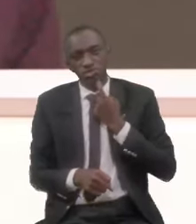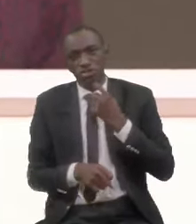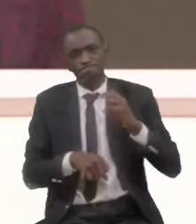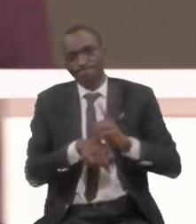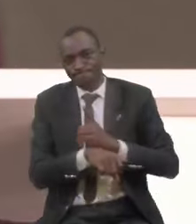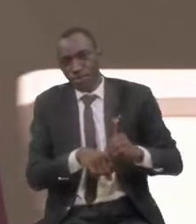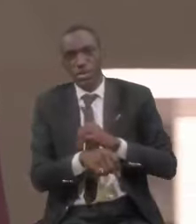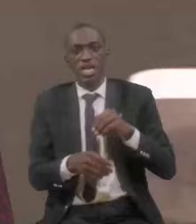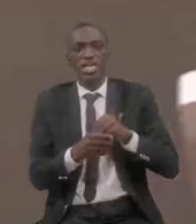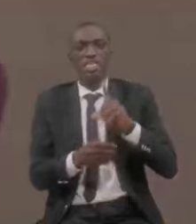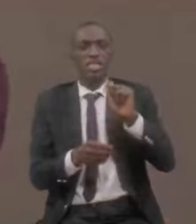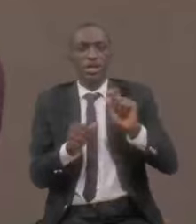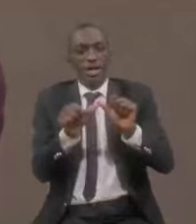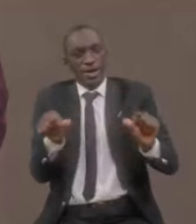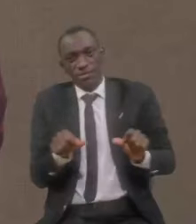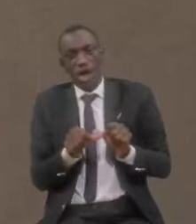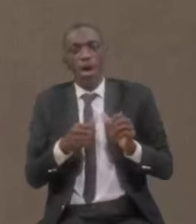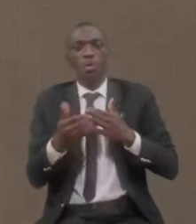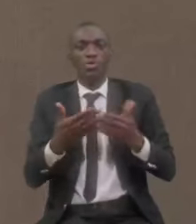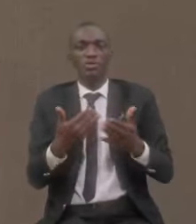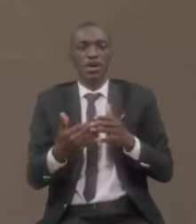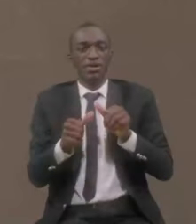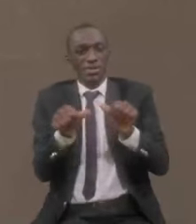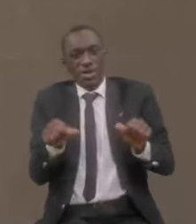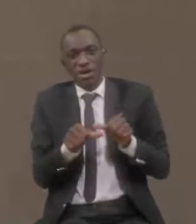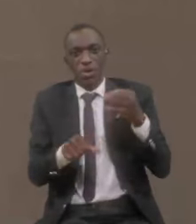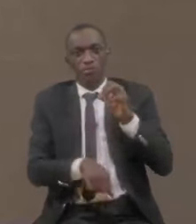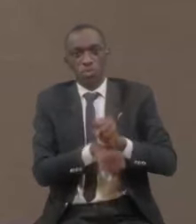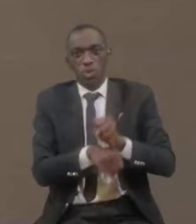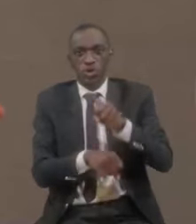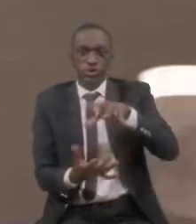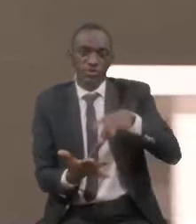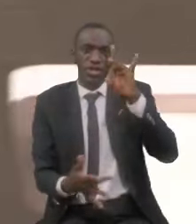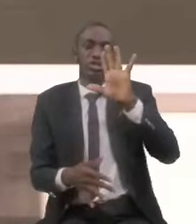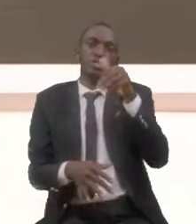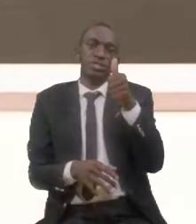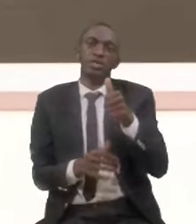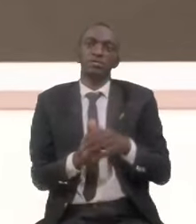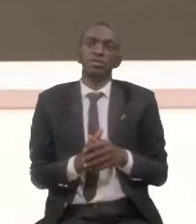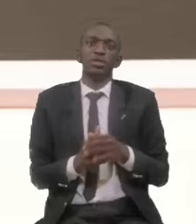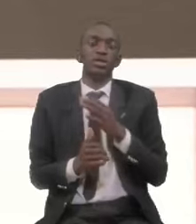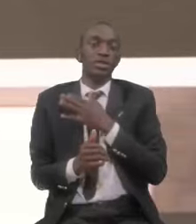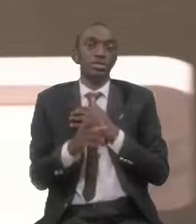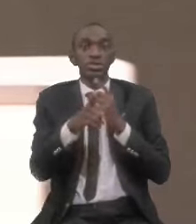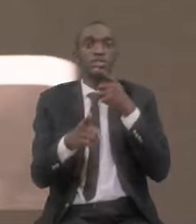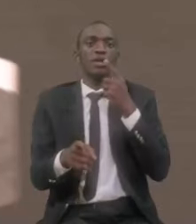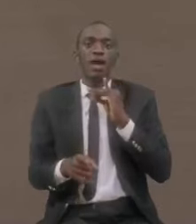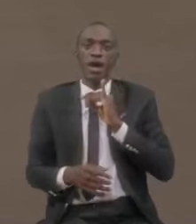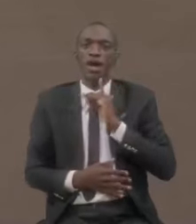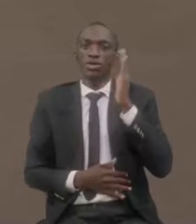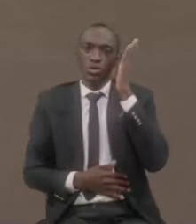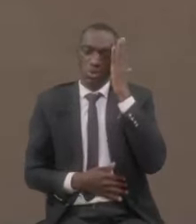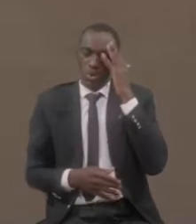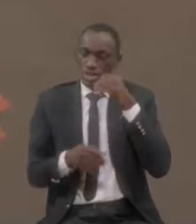le domaine dans lequel tu te trouves, tu te dis, je sais, dans tel